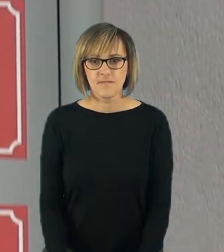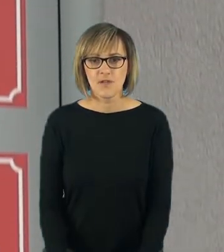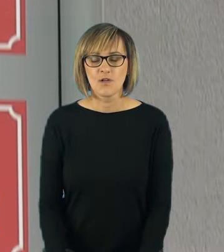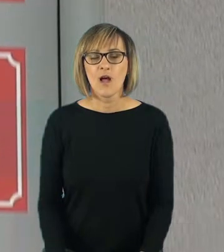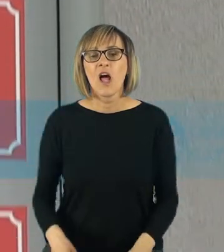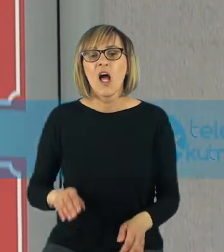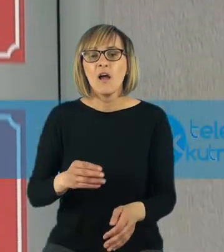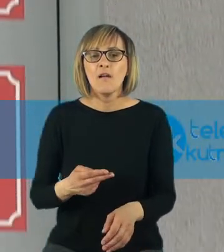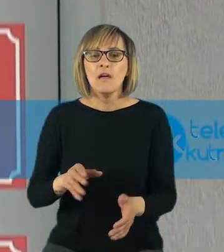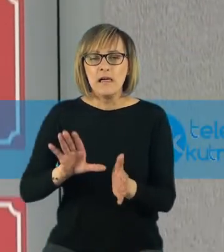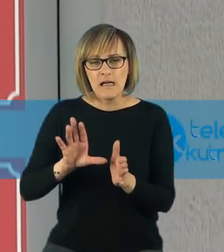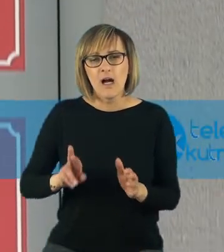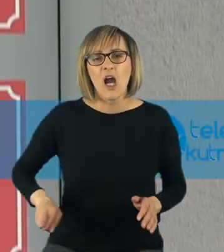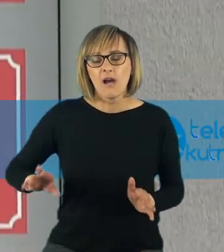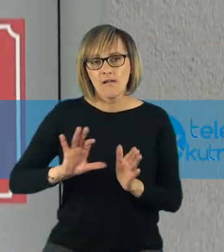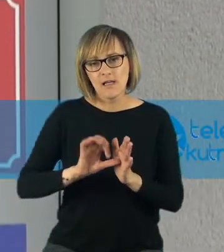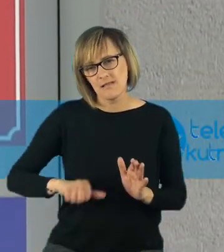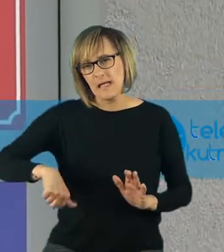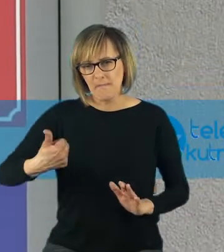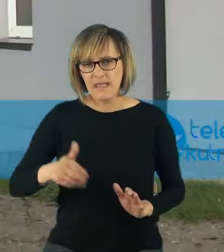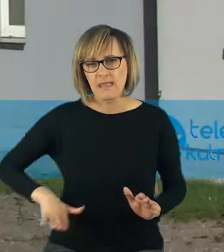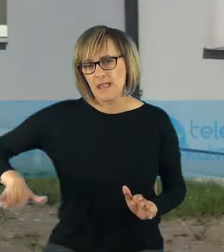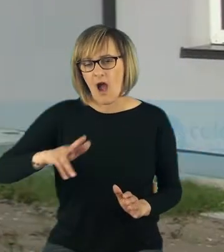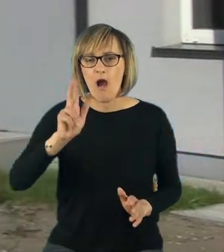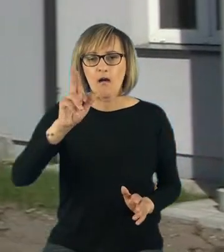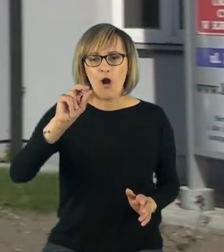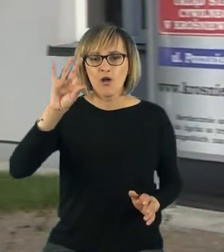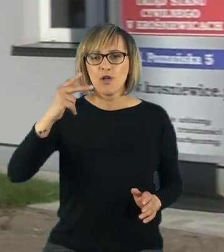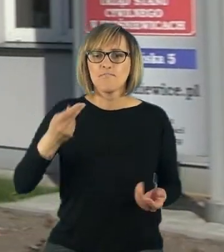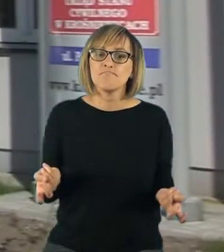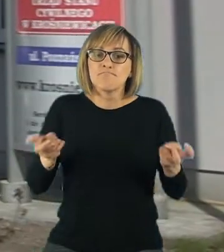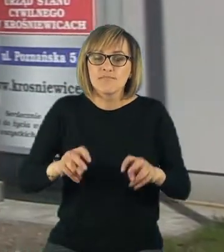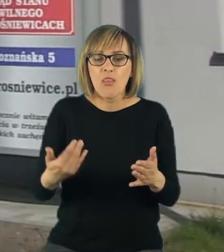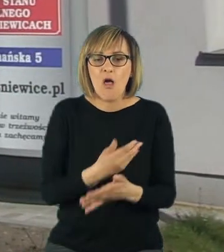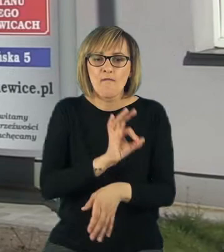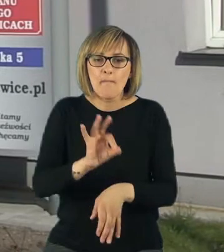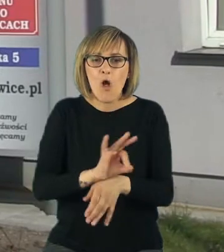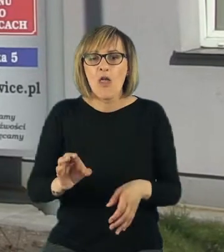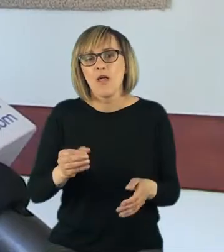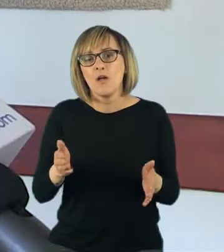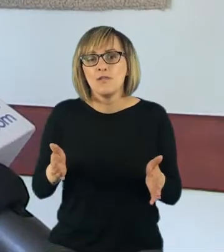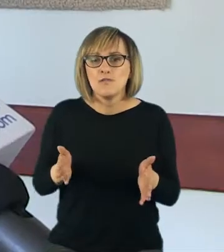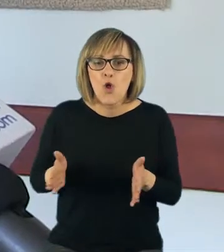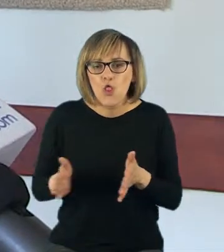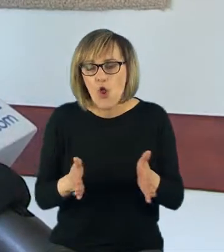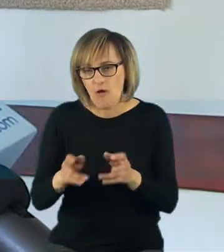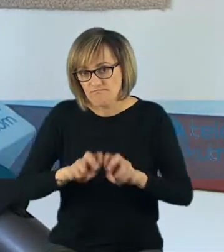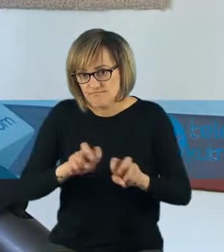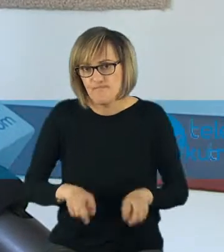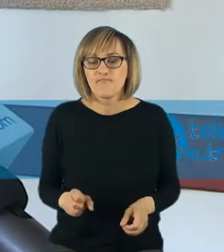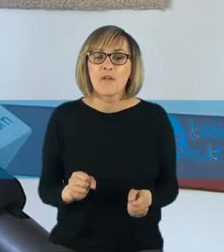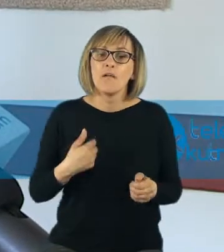W gminie Krośniewice realizowane są nowe inwestycje związane z budownictwem drogowym. Złożono wniosek do Urzędu Wojewódzkiego w Łodzi